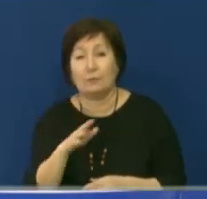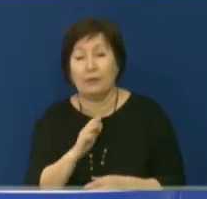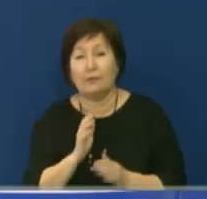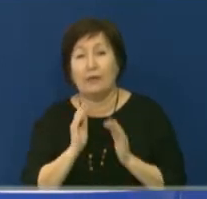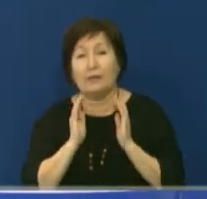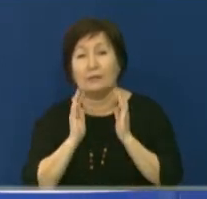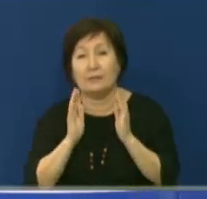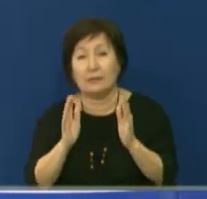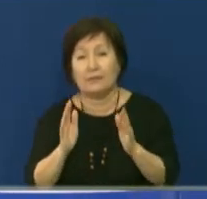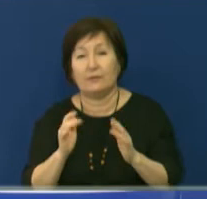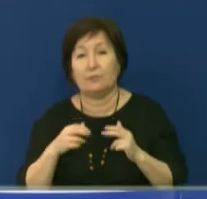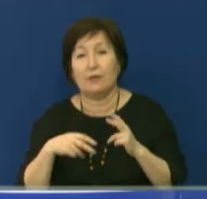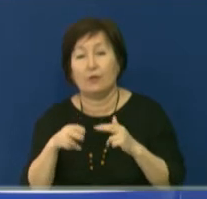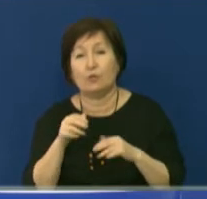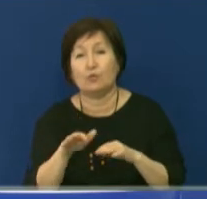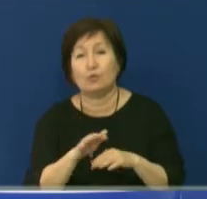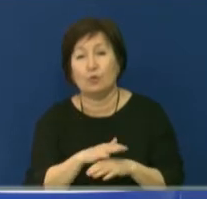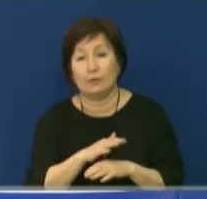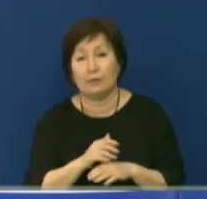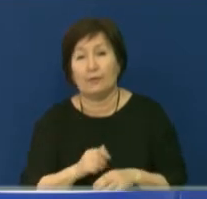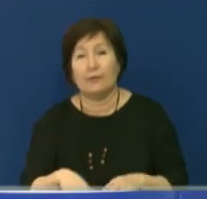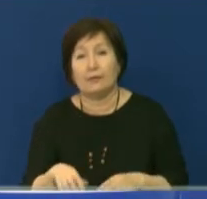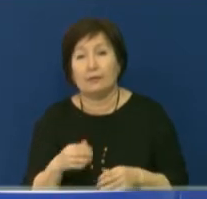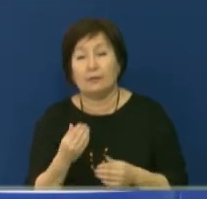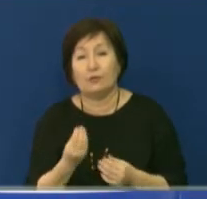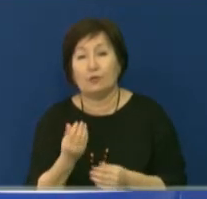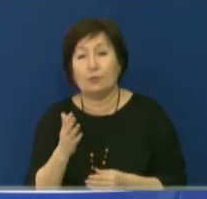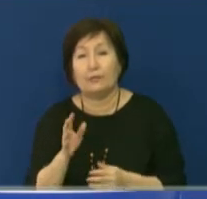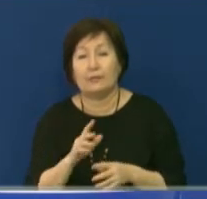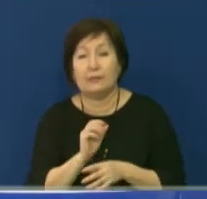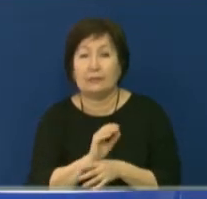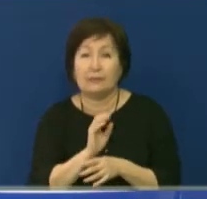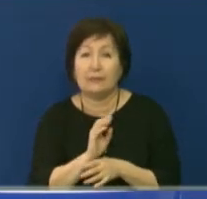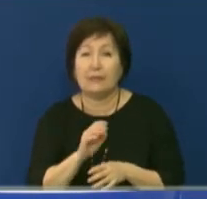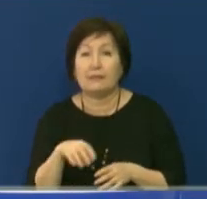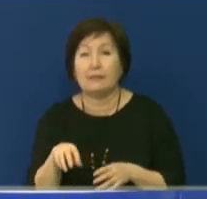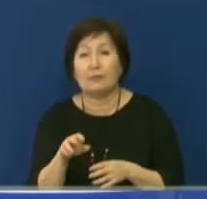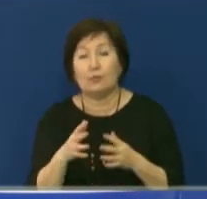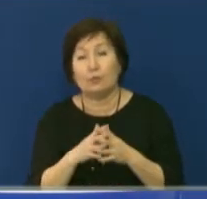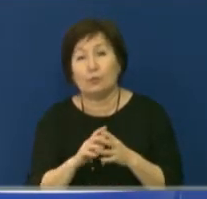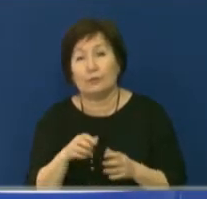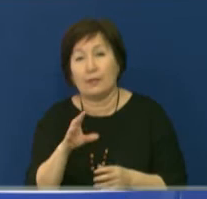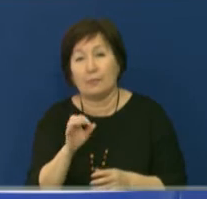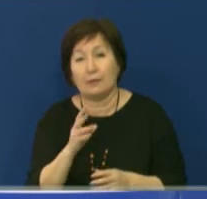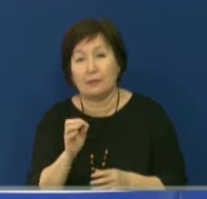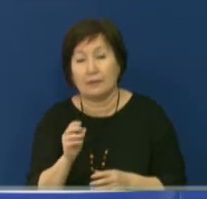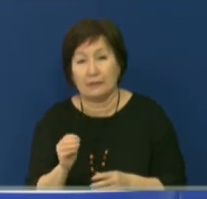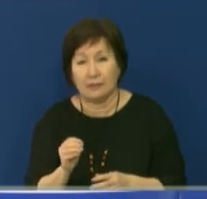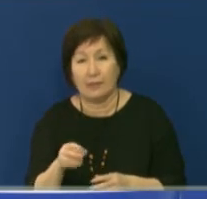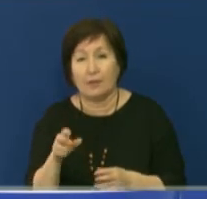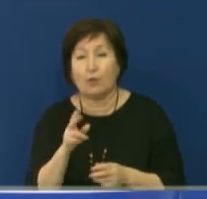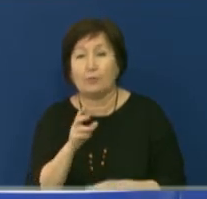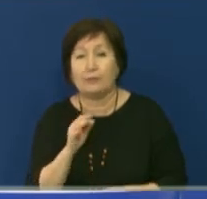сквер. Также Бейбут Атамкулов посетил улицы села Самарское Кокпиктинского района. Там средний ремонт завершен на